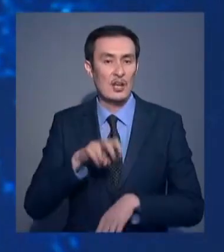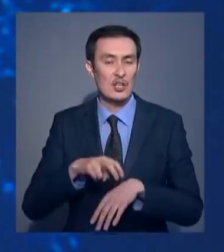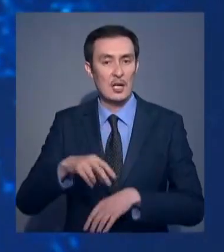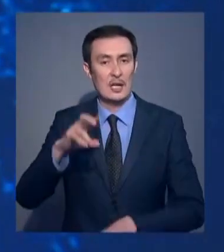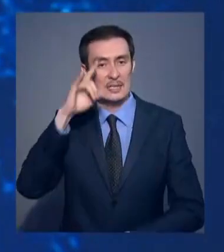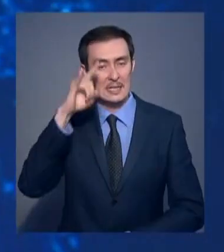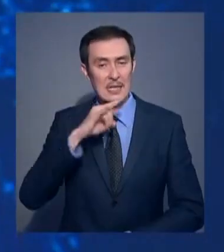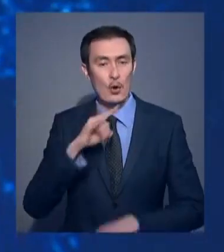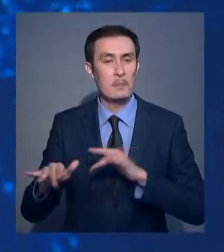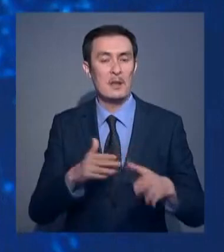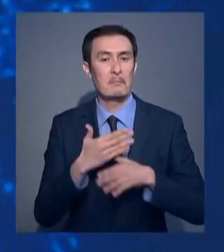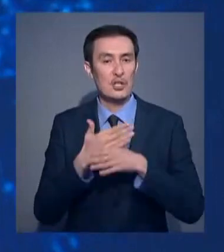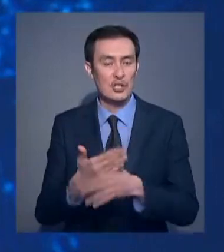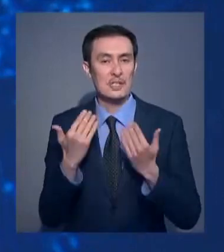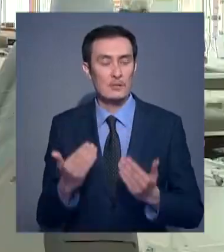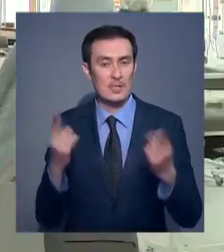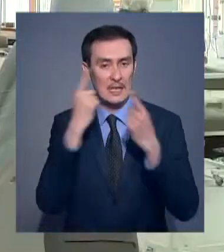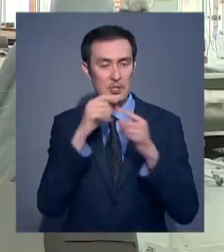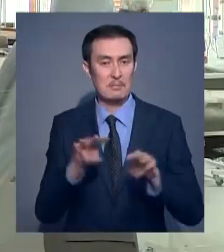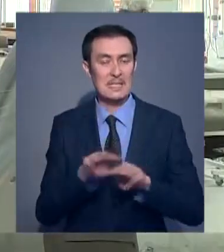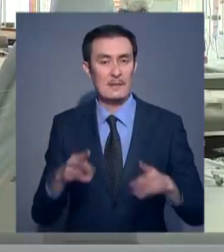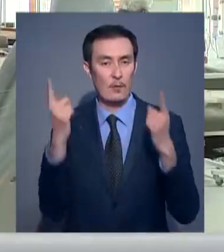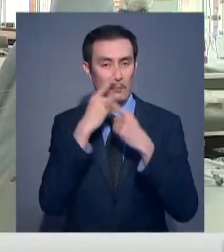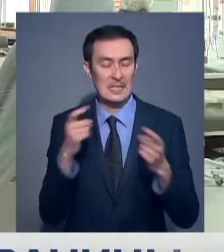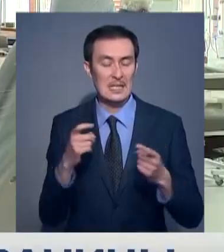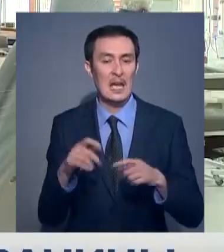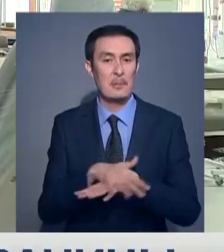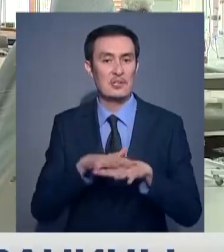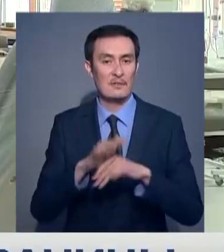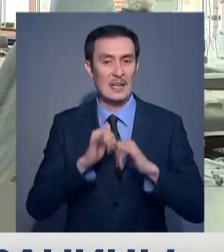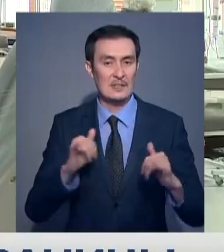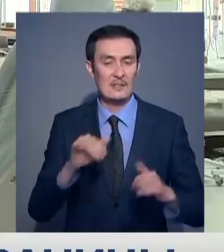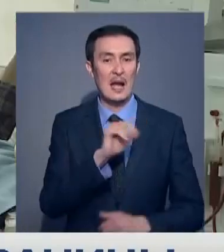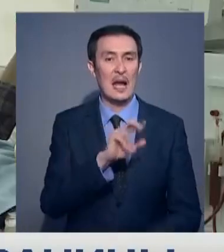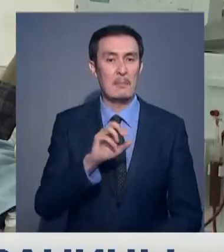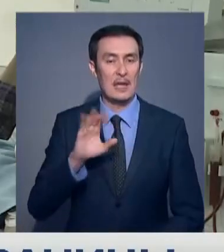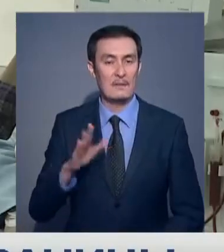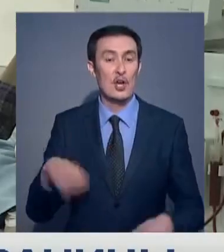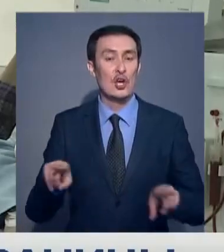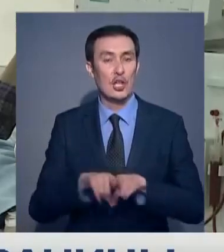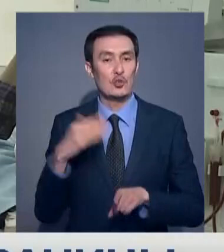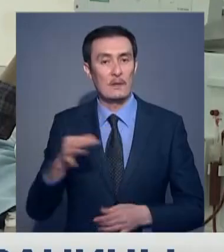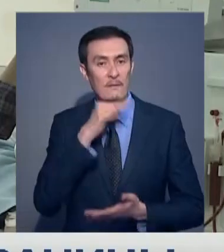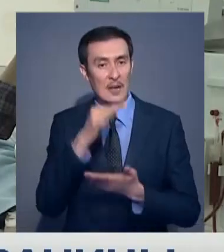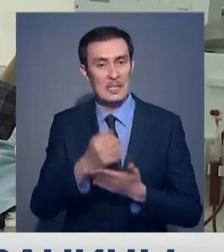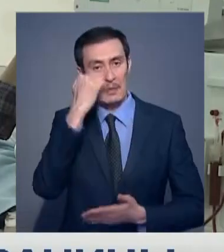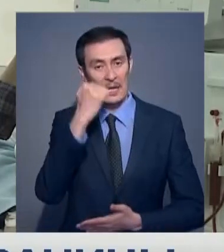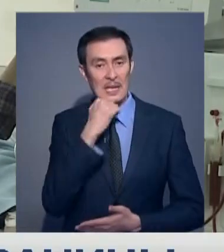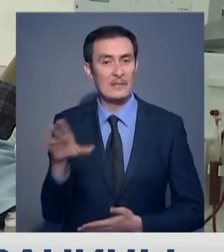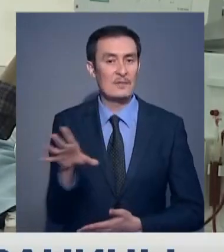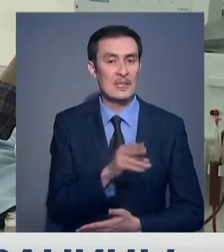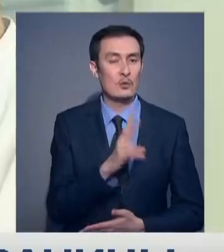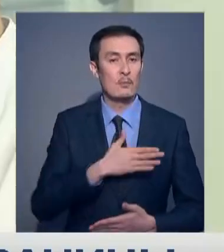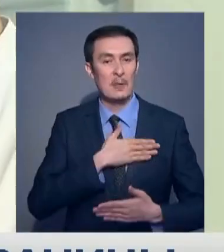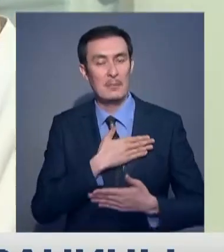страны. О мерах поддержки сегодня сообщил министр информации и общественного развития Даурен Абаев. Он также выразил